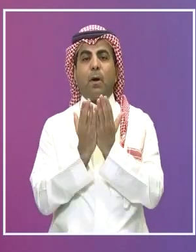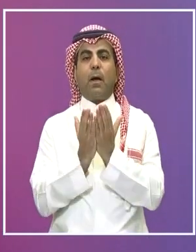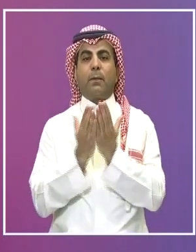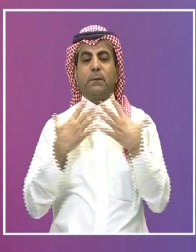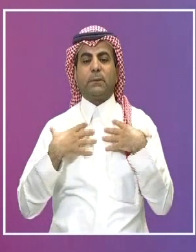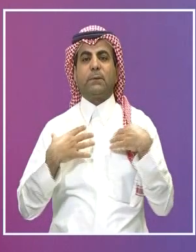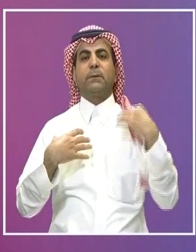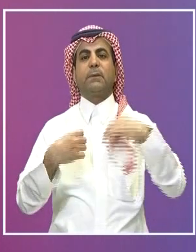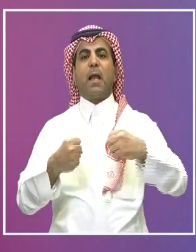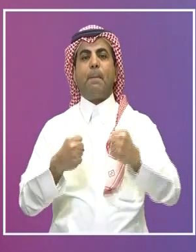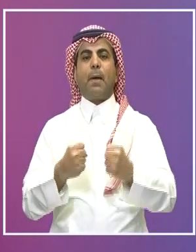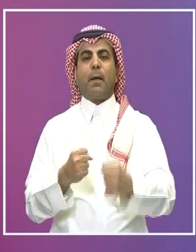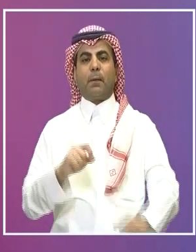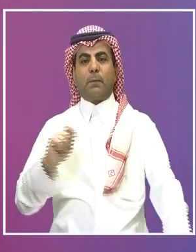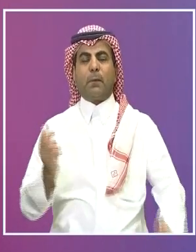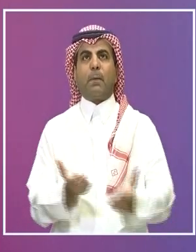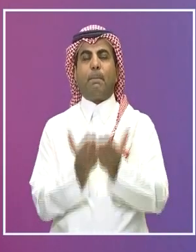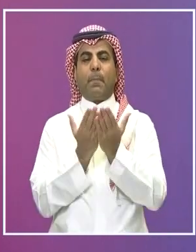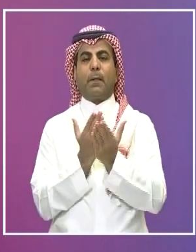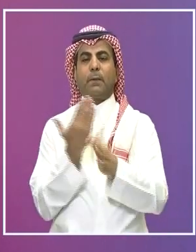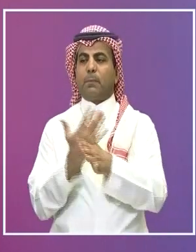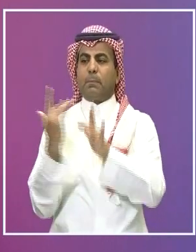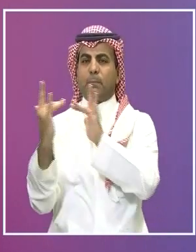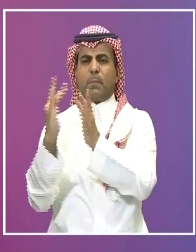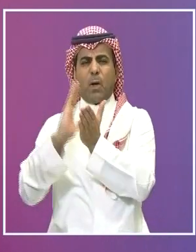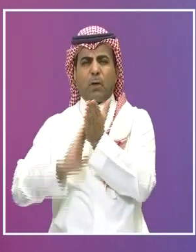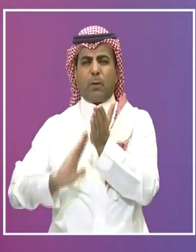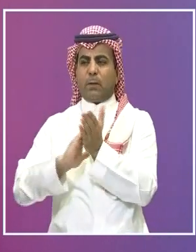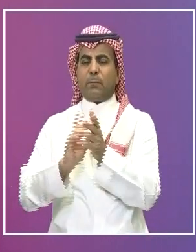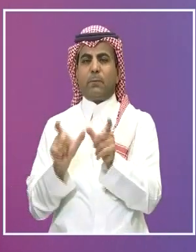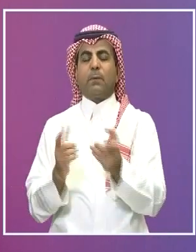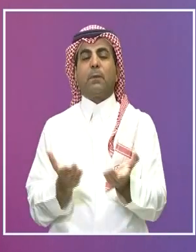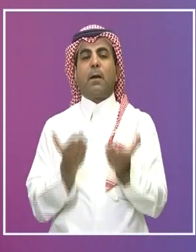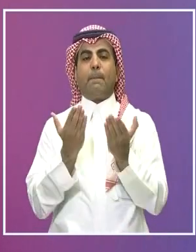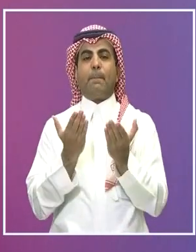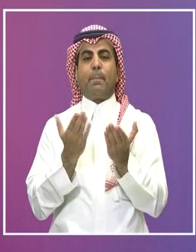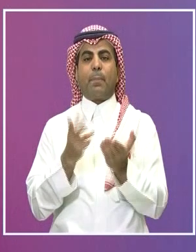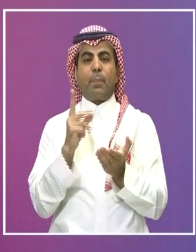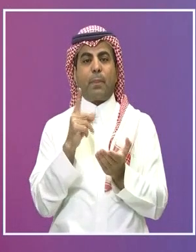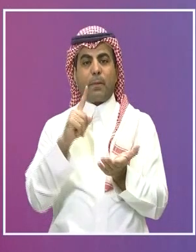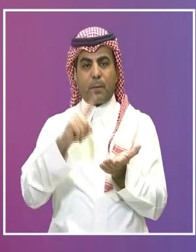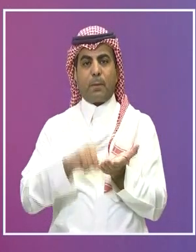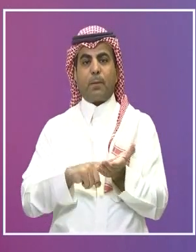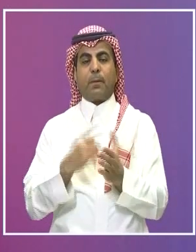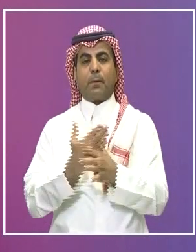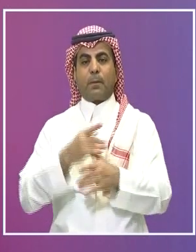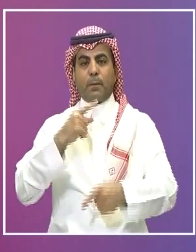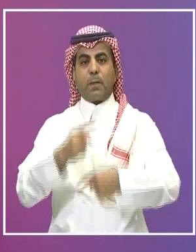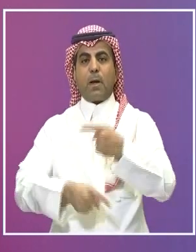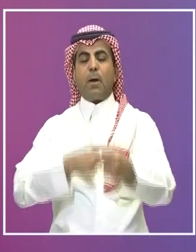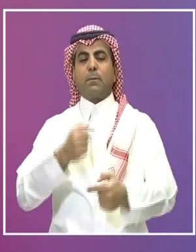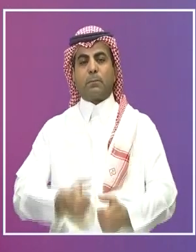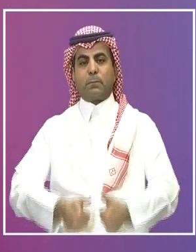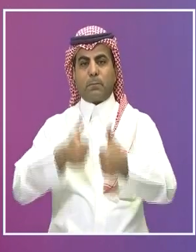بالسلامة والصحة والعافية، وبالأخص منهم على أسرة العناية الحرجة، وكذلك نؤكد على أن نواصل هذه المكاسب